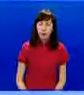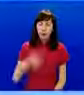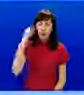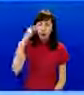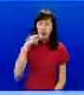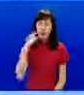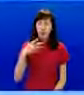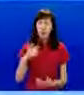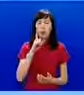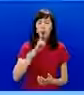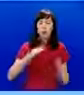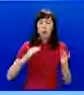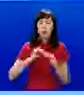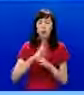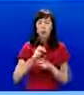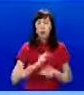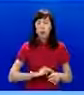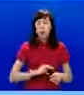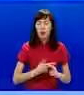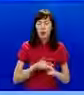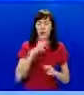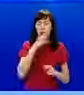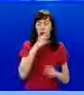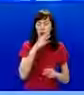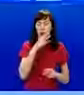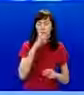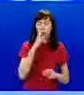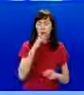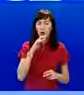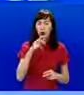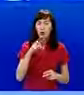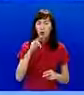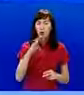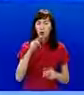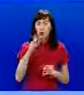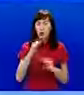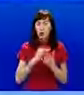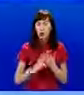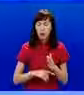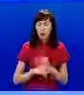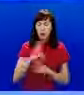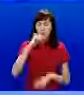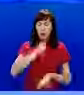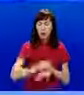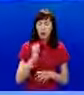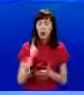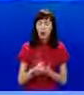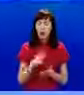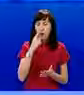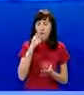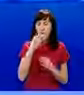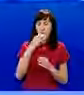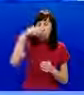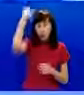Қазақстандықтарды қол жетімді баспанамен қамту ісі биылдан бастап нұрлы жер бағдарламасы арқылы жүзеге асады. Елбасы тапсырмасына сай таяудағы 15